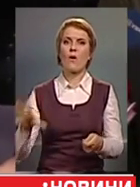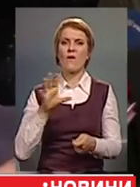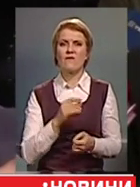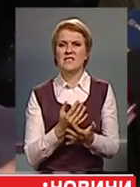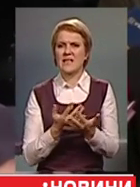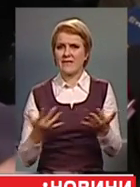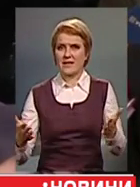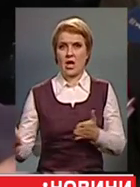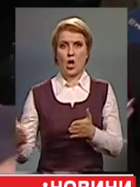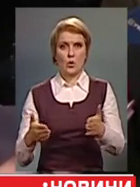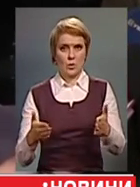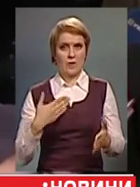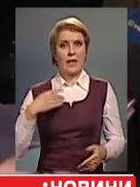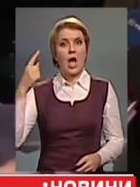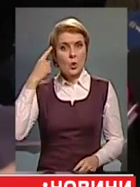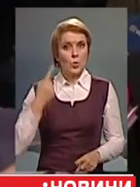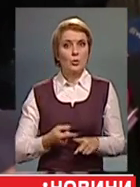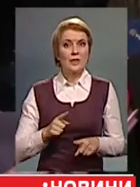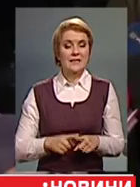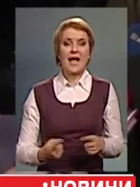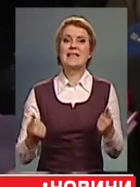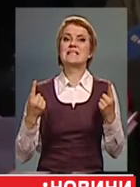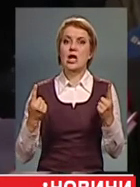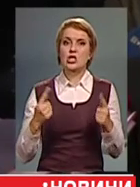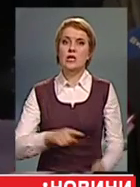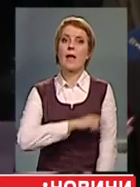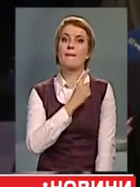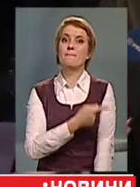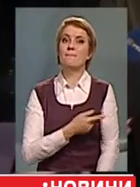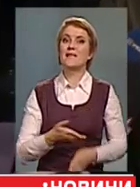видах доріг. Тому, я думаю, це значне підсилення кордону.